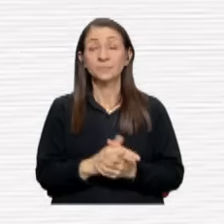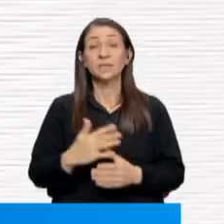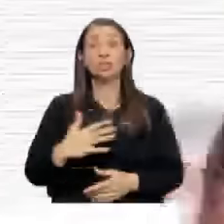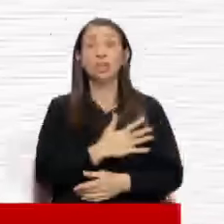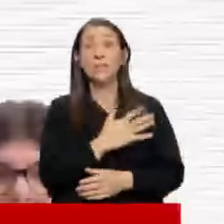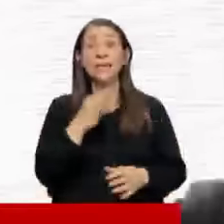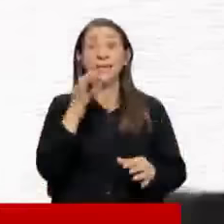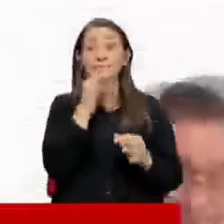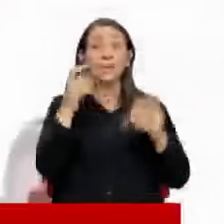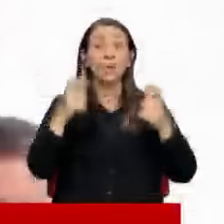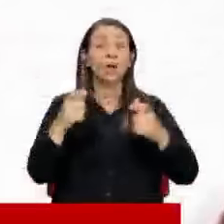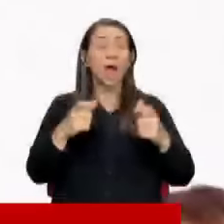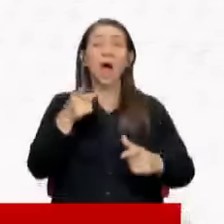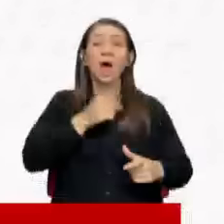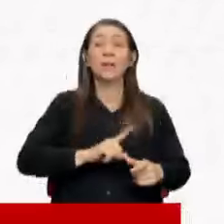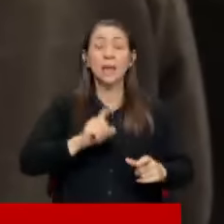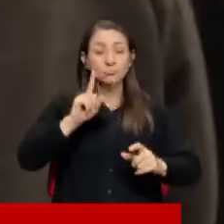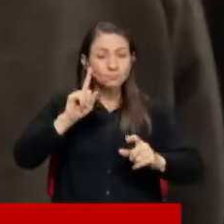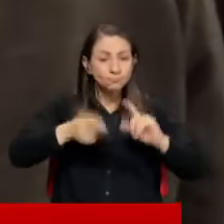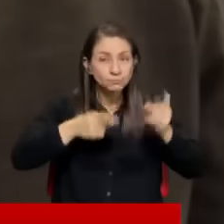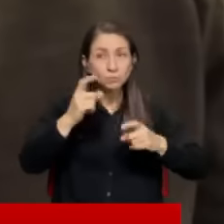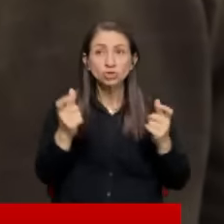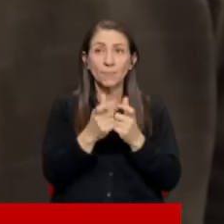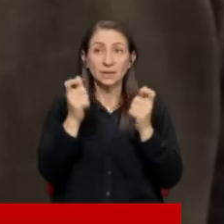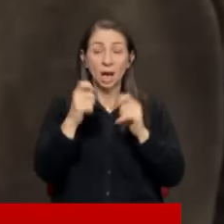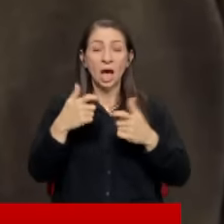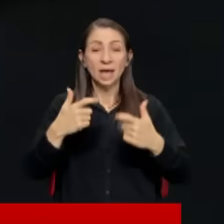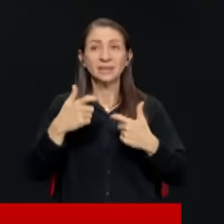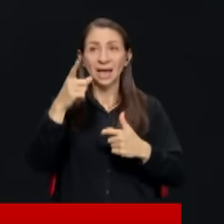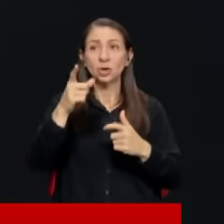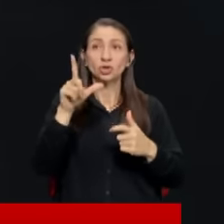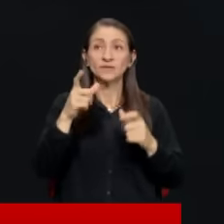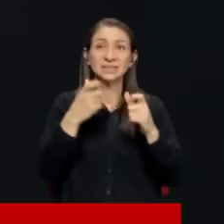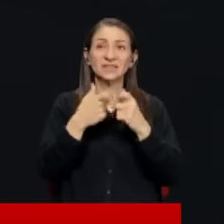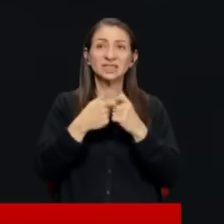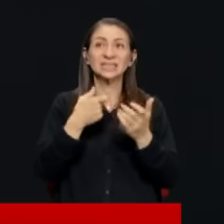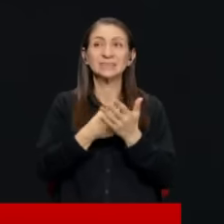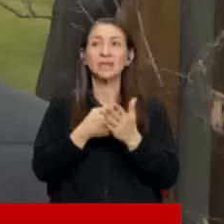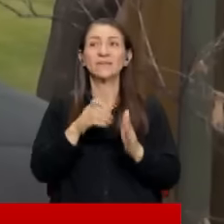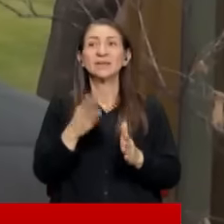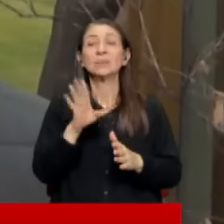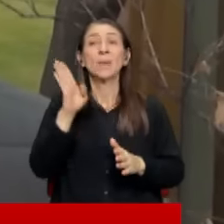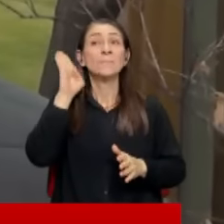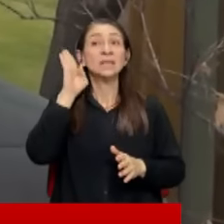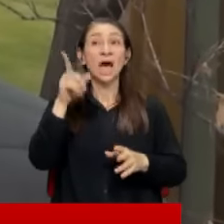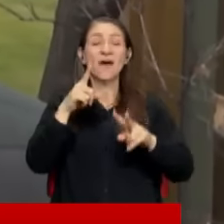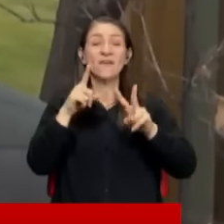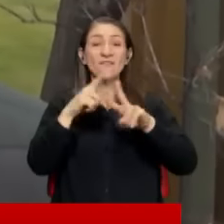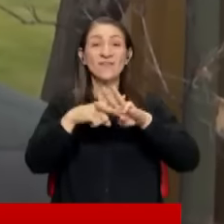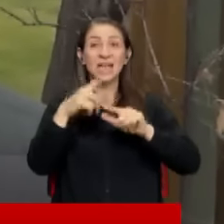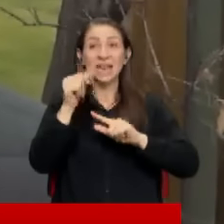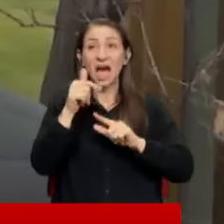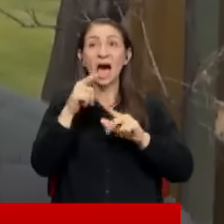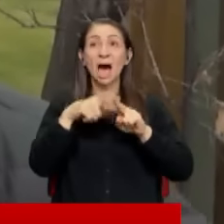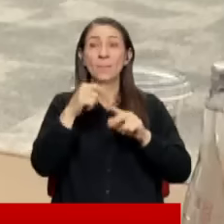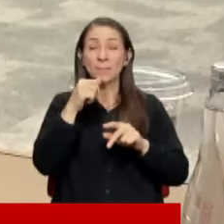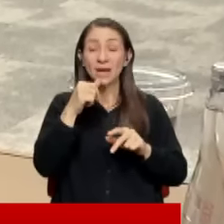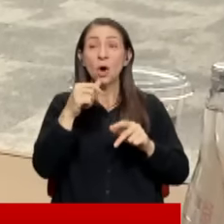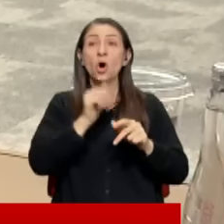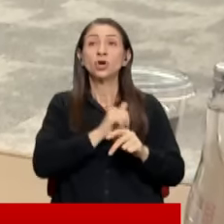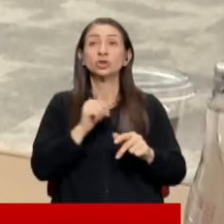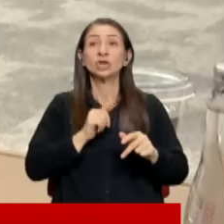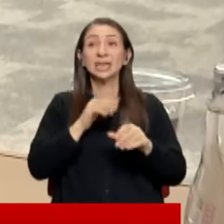CHP kritik bölgelerde adaylarını belirlemek için toplandı. Hatay'da Lütfü Savaş isminden vazgeçmedi. Malatya'da Veli Ağbaba'yı, Ordu'da Zekai